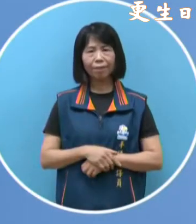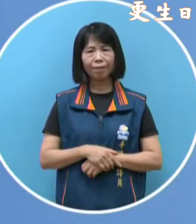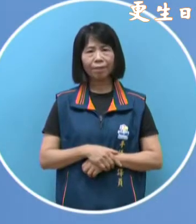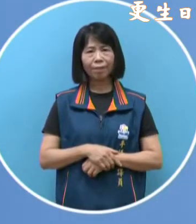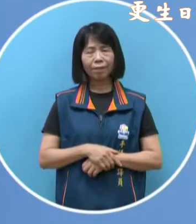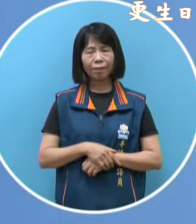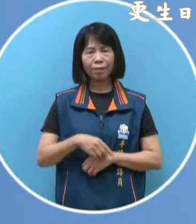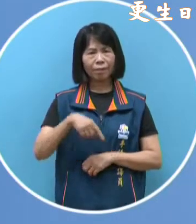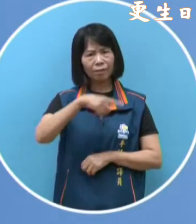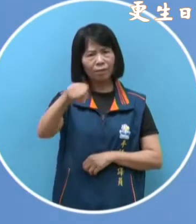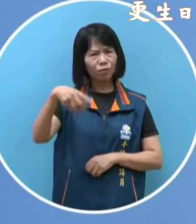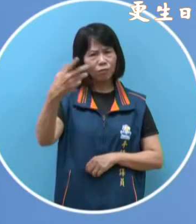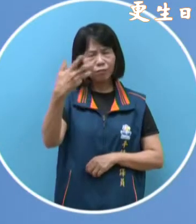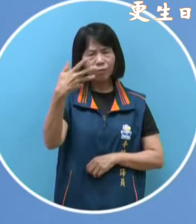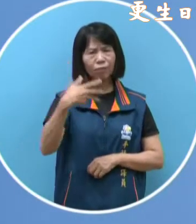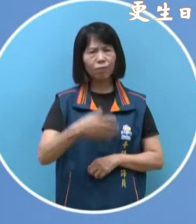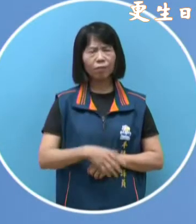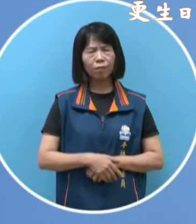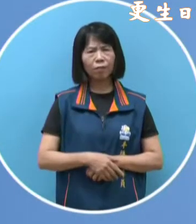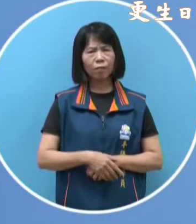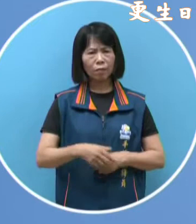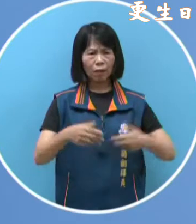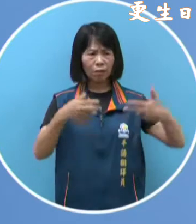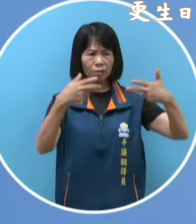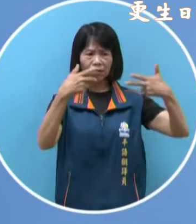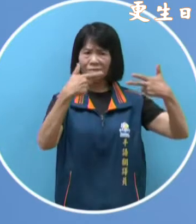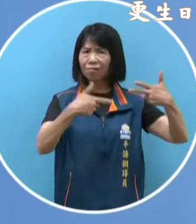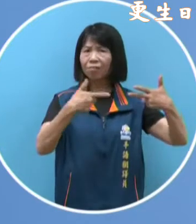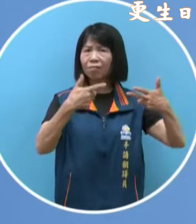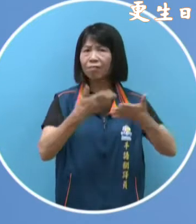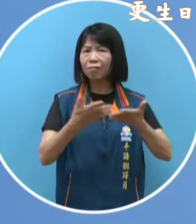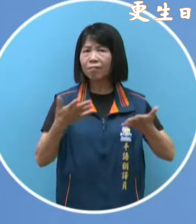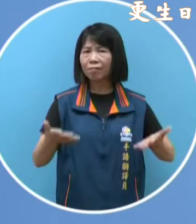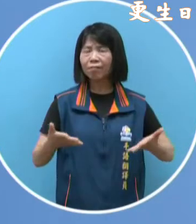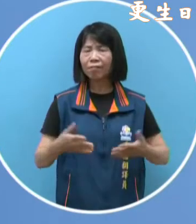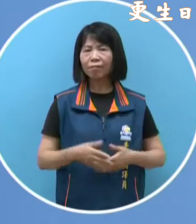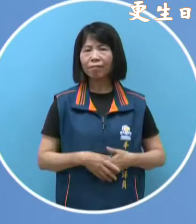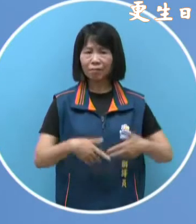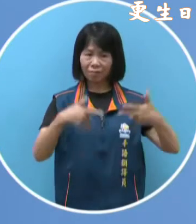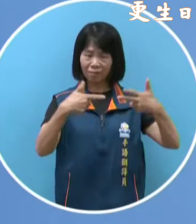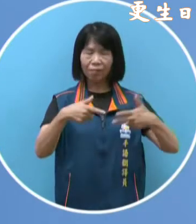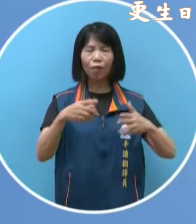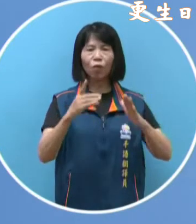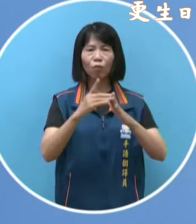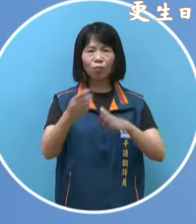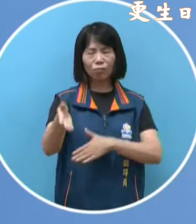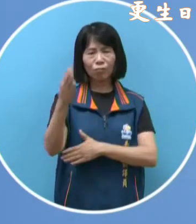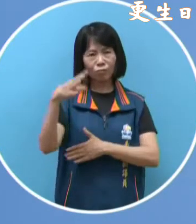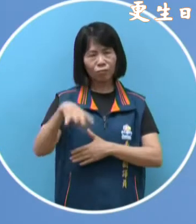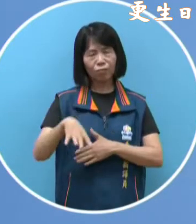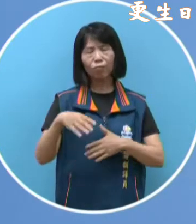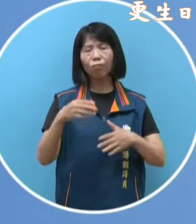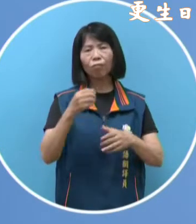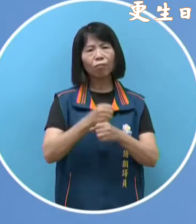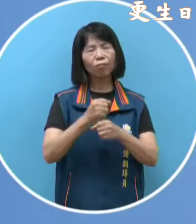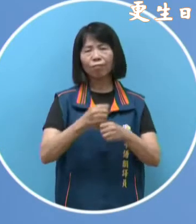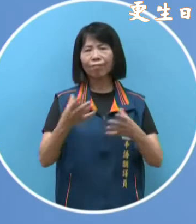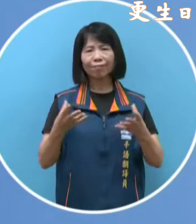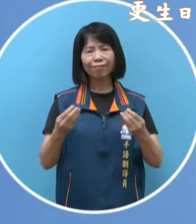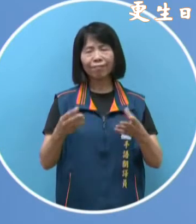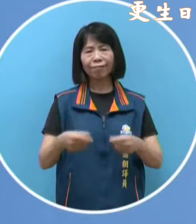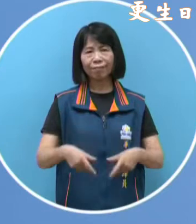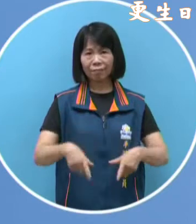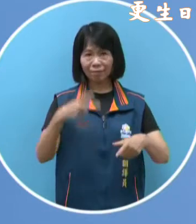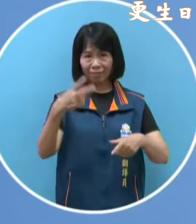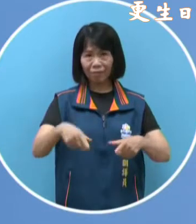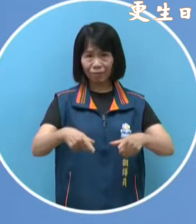位可能会问到，那都周六怎么办哈？周六呢，因为户政事务所没有上班，所以我们再回